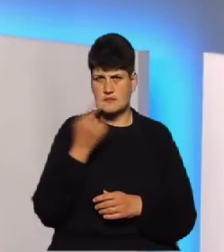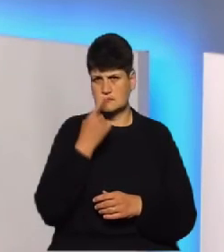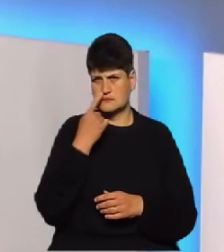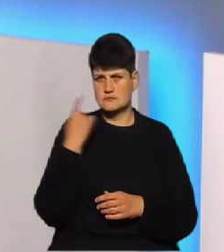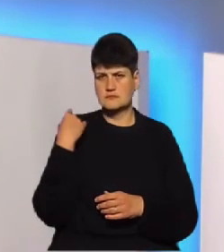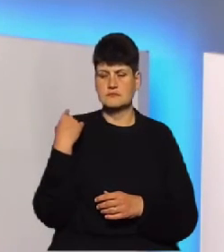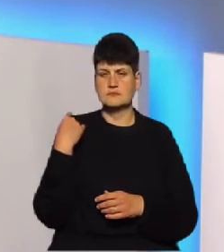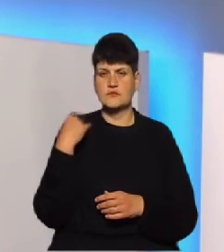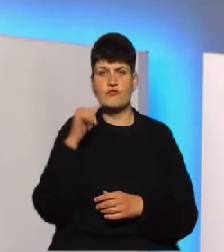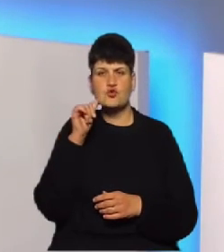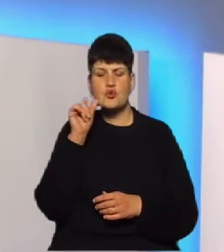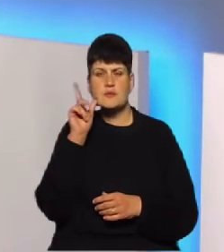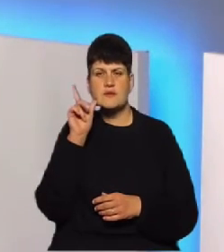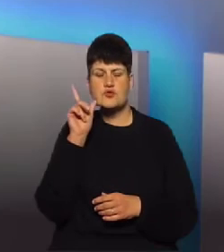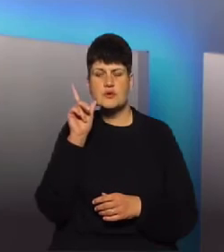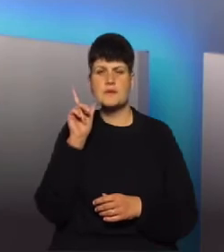вчора чи позавчора,